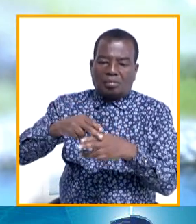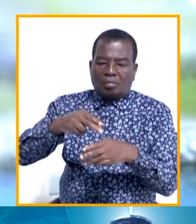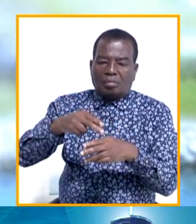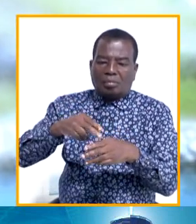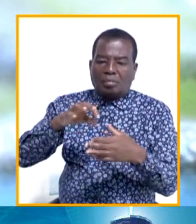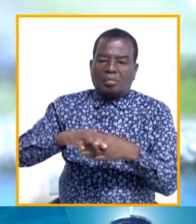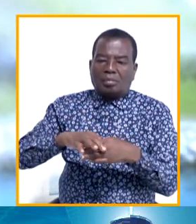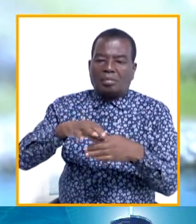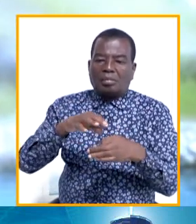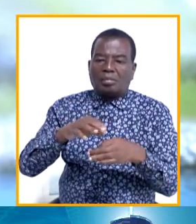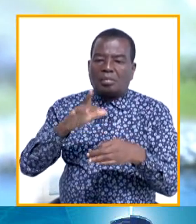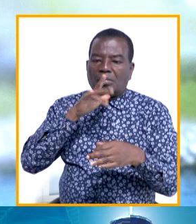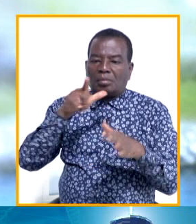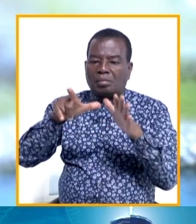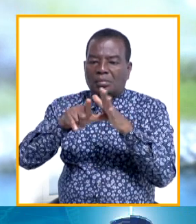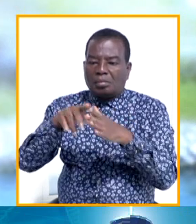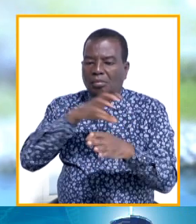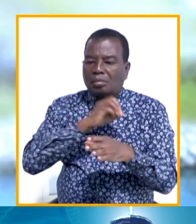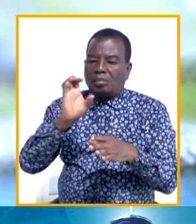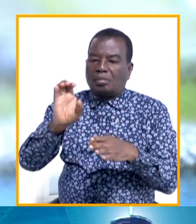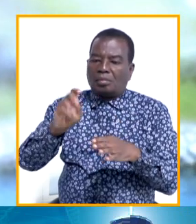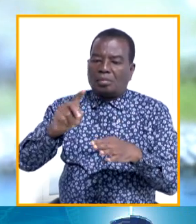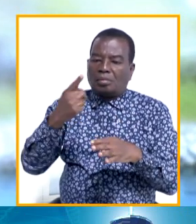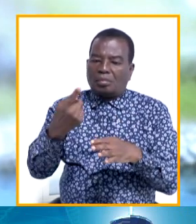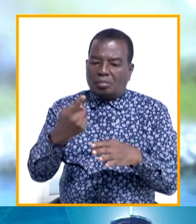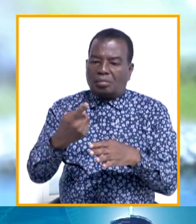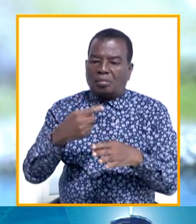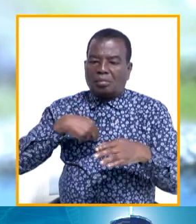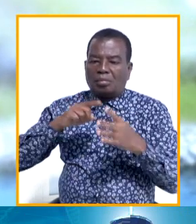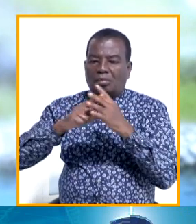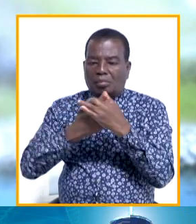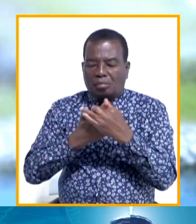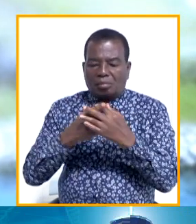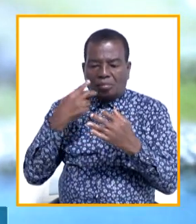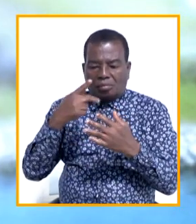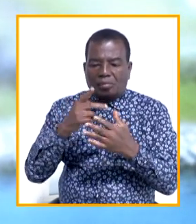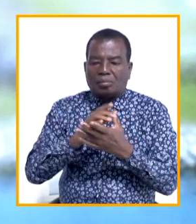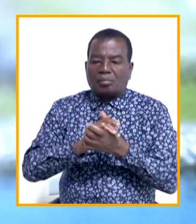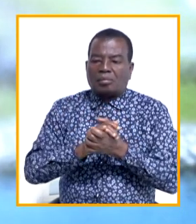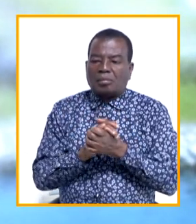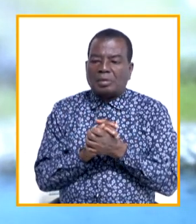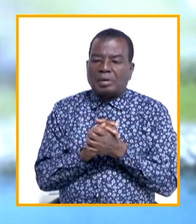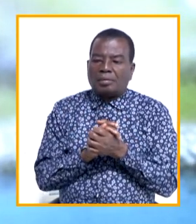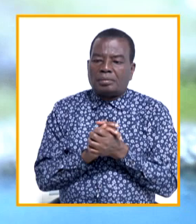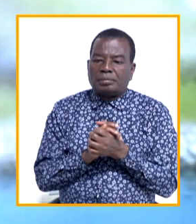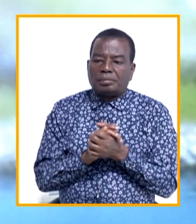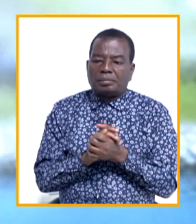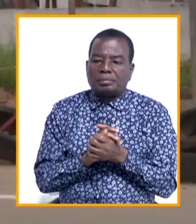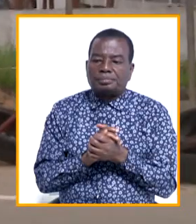au CP1 ont débuté N reporters sont sur les lieux pour savoir ce qu'il en est sur le terrain Walter ahadou